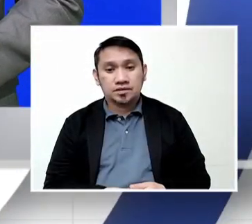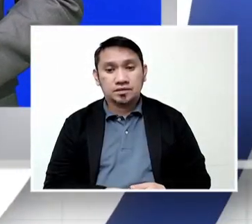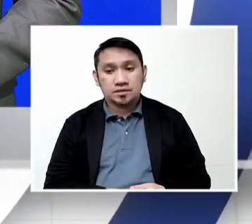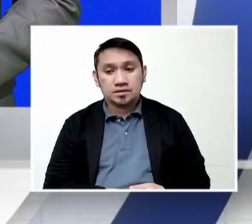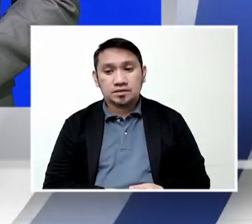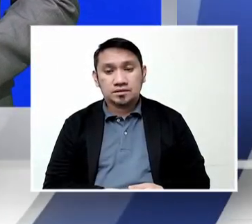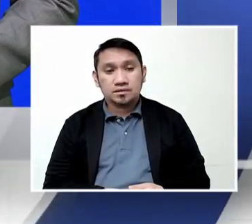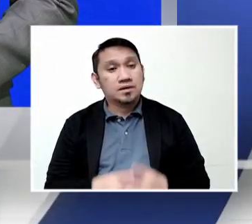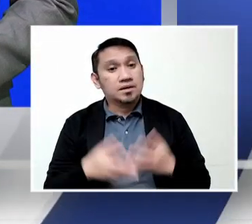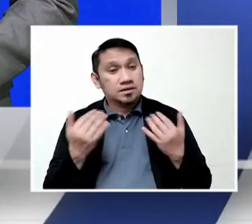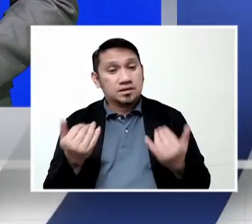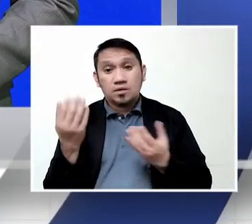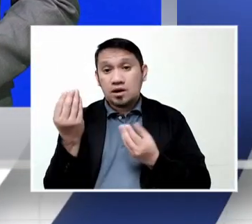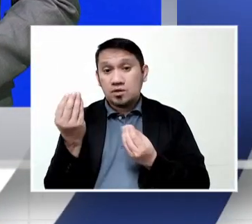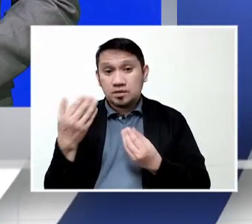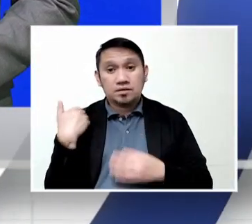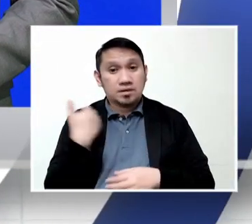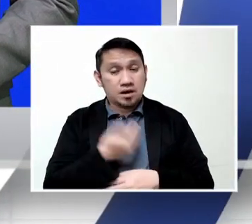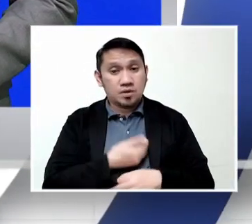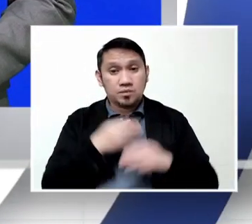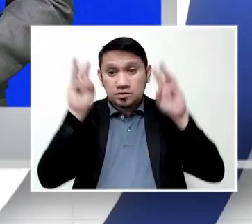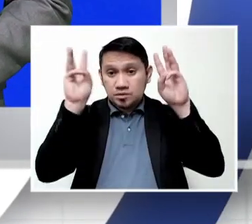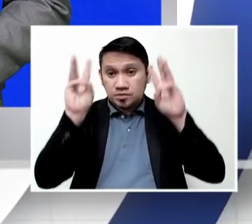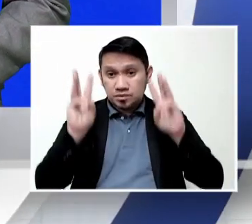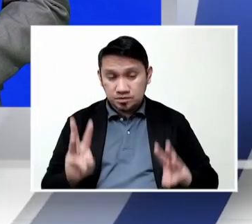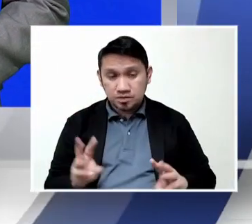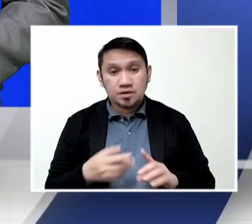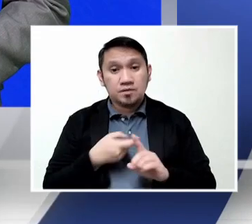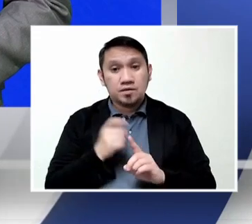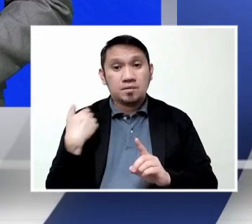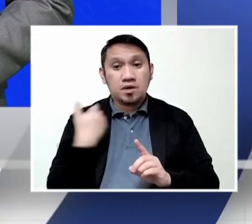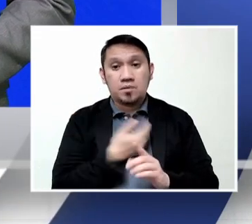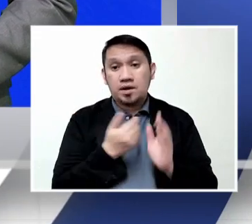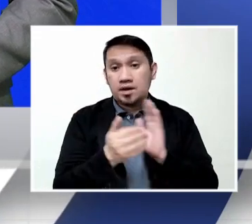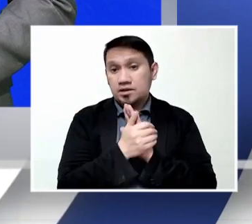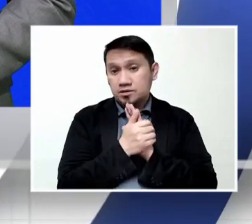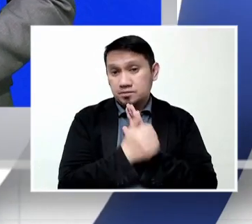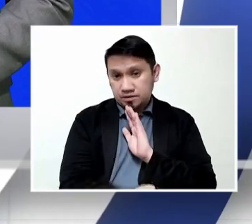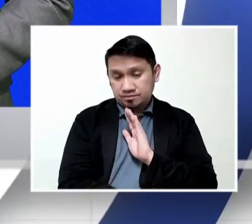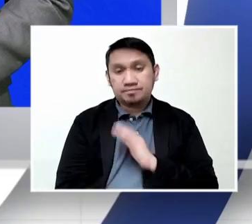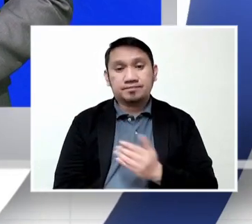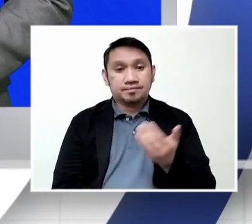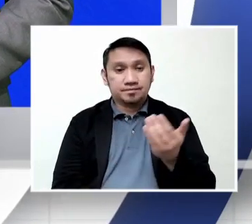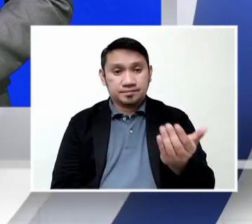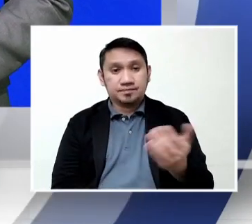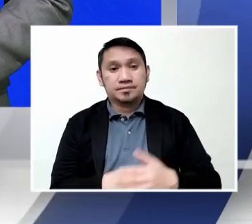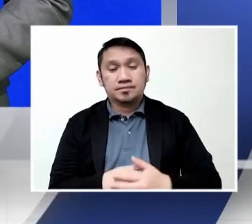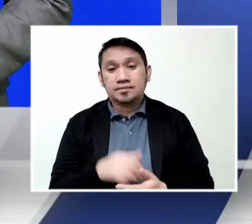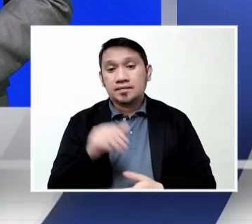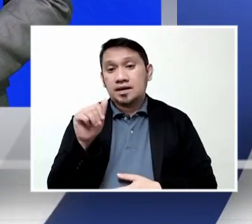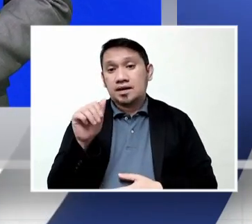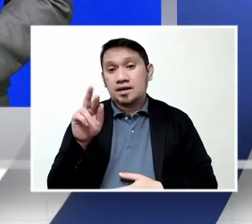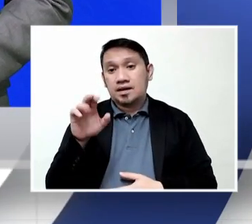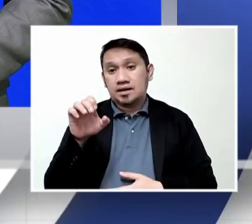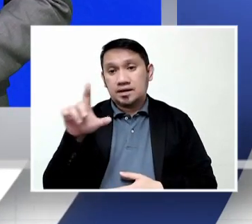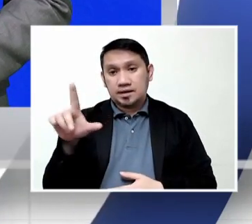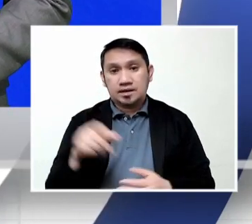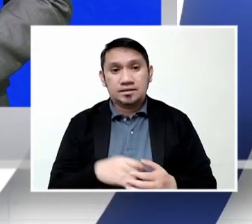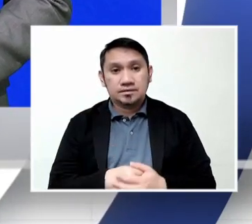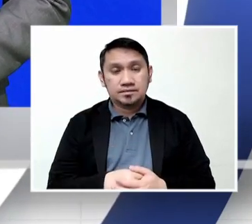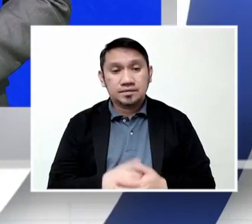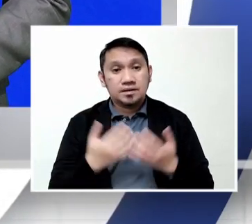Alamin po natin ang magiging lagay ng panahon mula kay ABS-CBN resident meteorologist Ariel Rojas. So Ariel, may